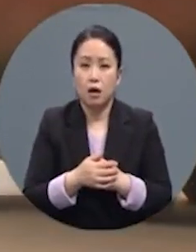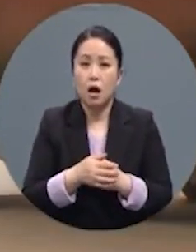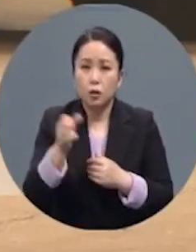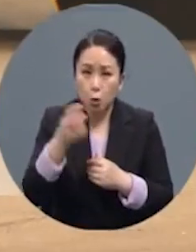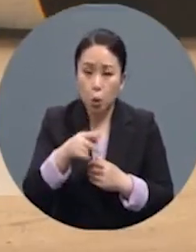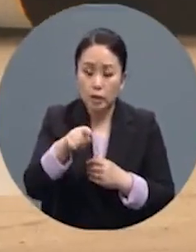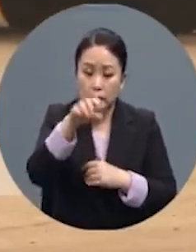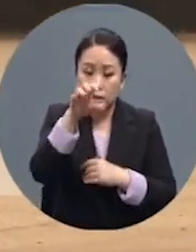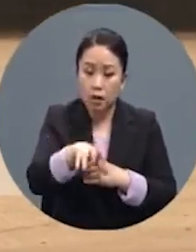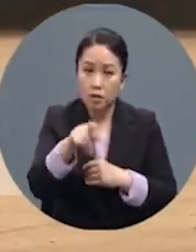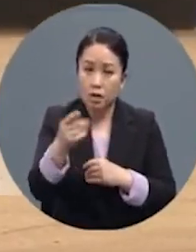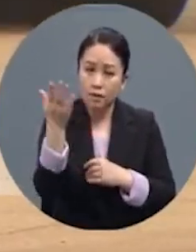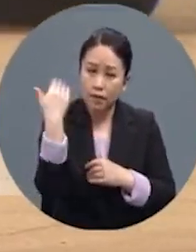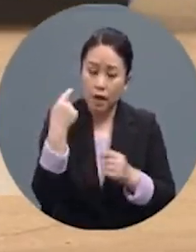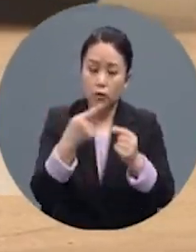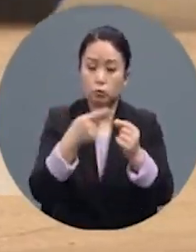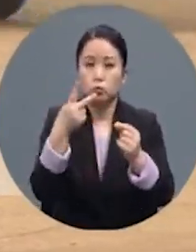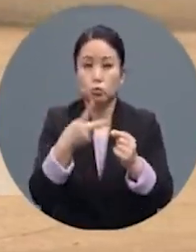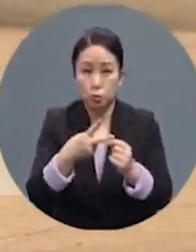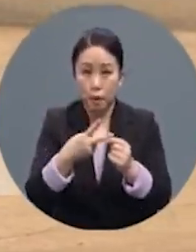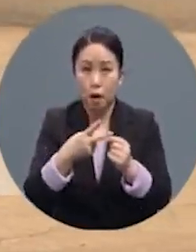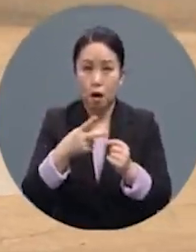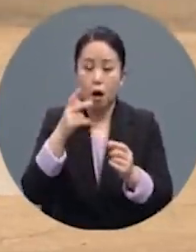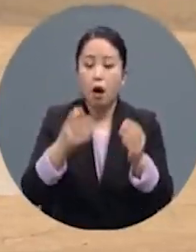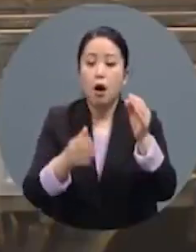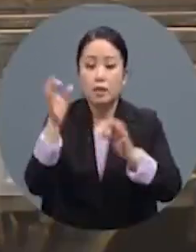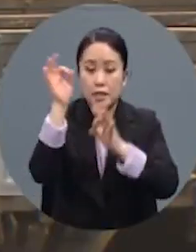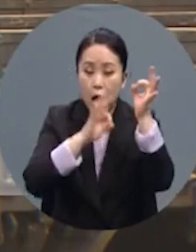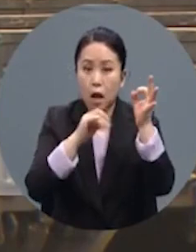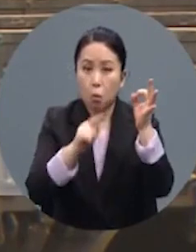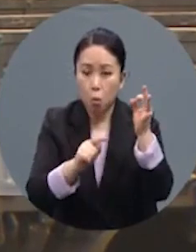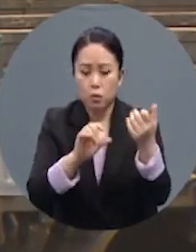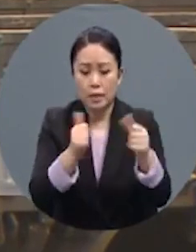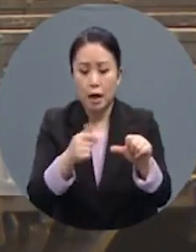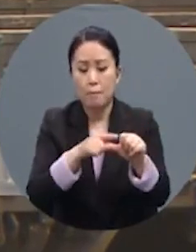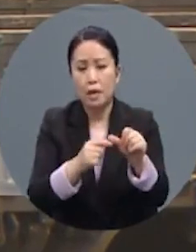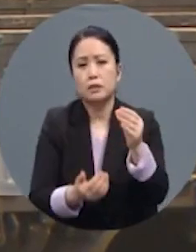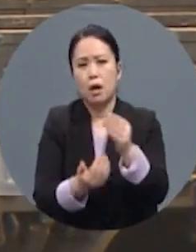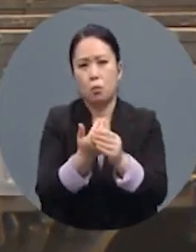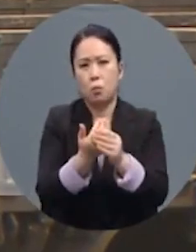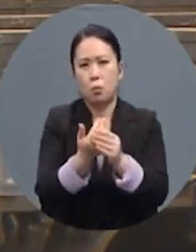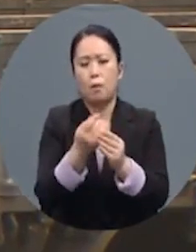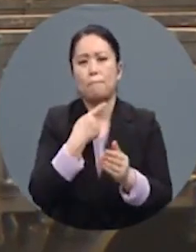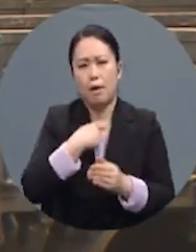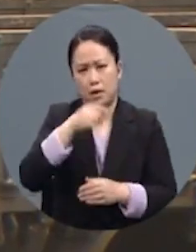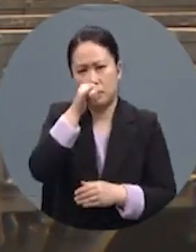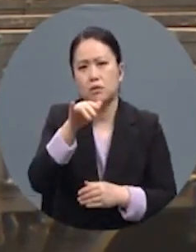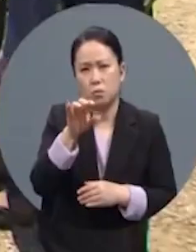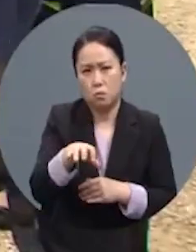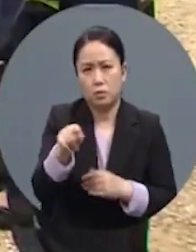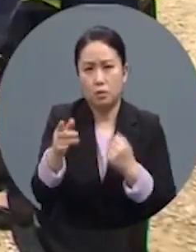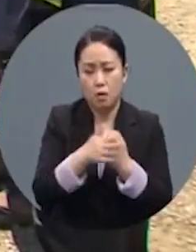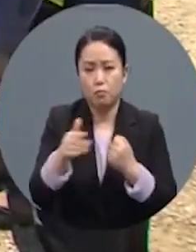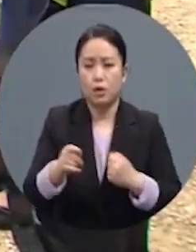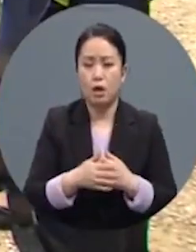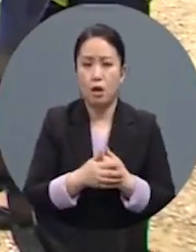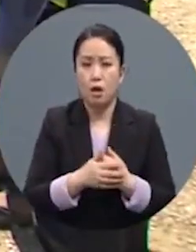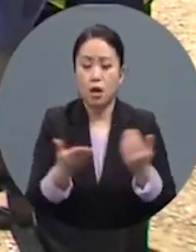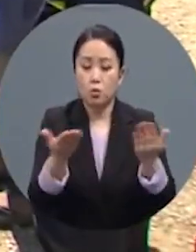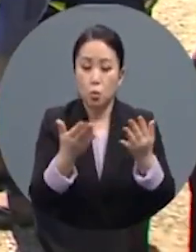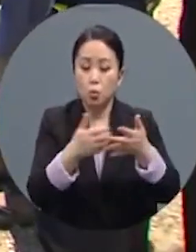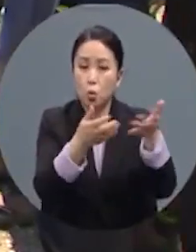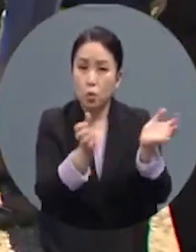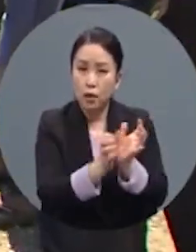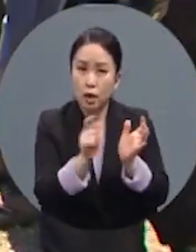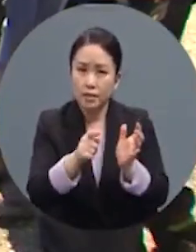사업장에서 과거 두 차례에 걸쳐 산업재해 사망사고가 났다는 점이 고려된 것입니다. 노동계는 엄벌